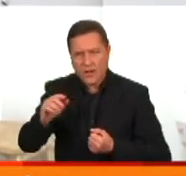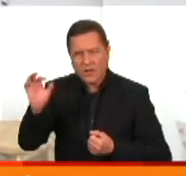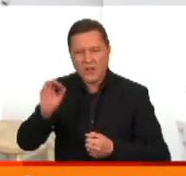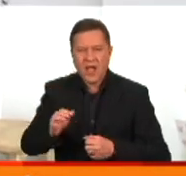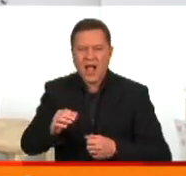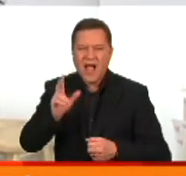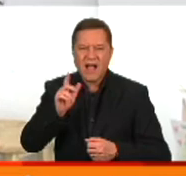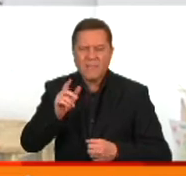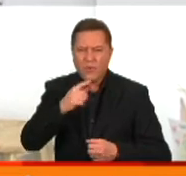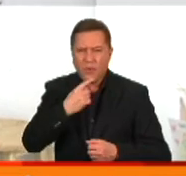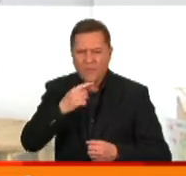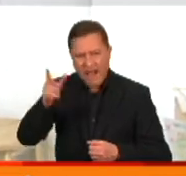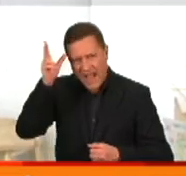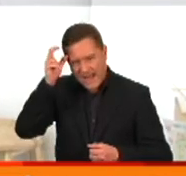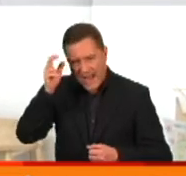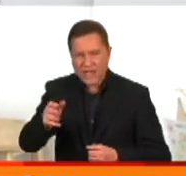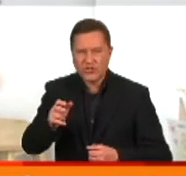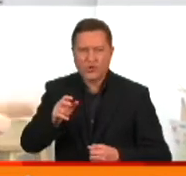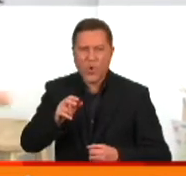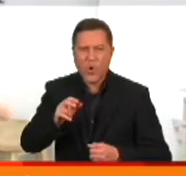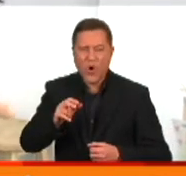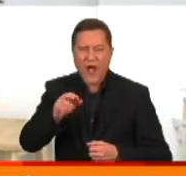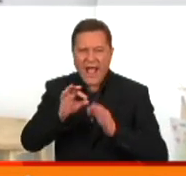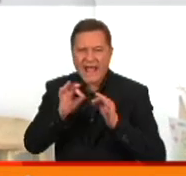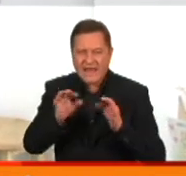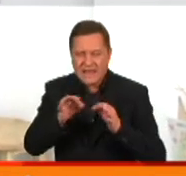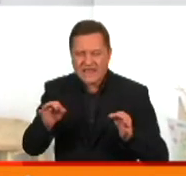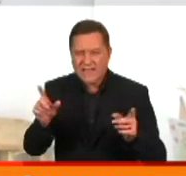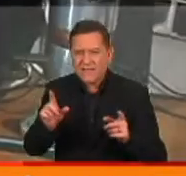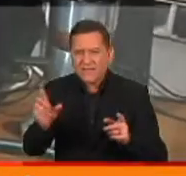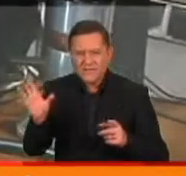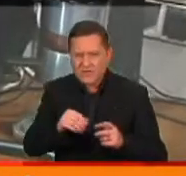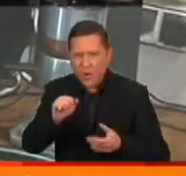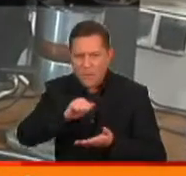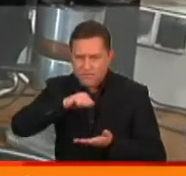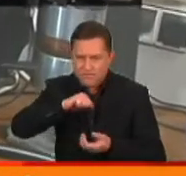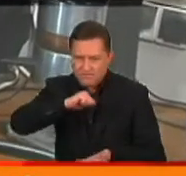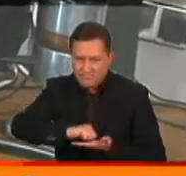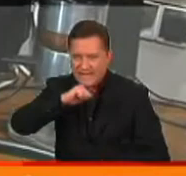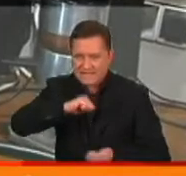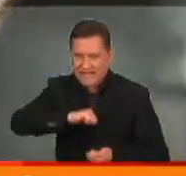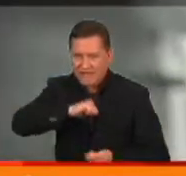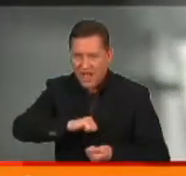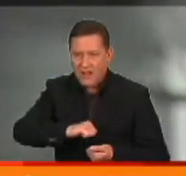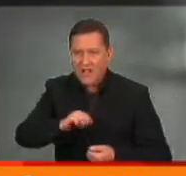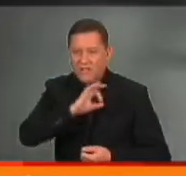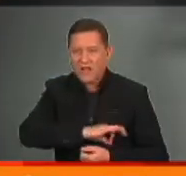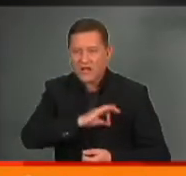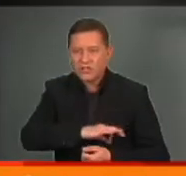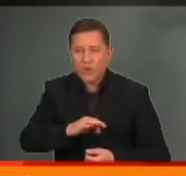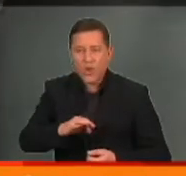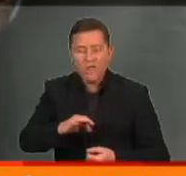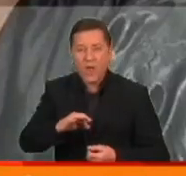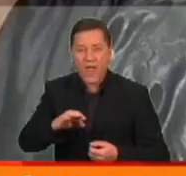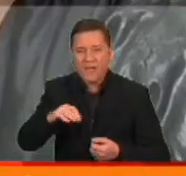гречку, рис, мяту, петрушку, в общем, все, що було вдома, я прессував все. Для виробництва оправи використовує не кавові